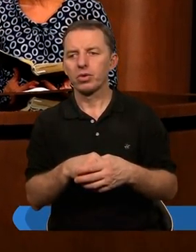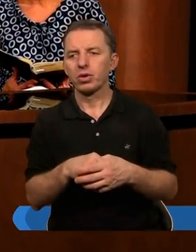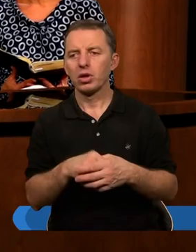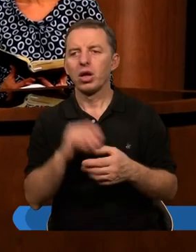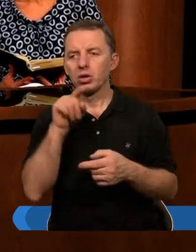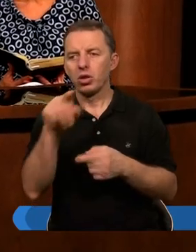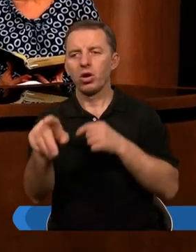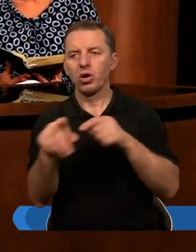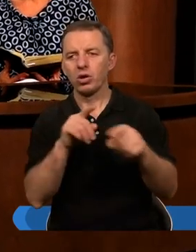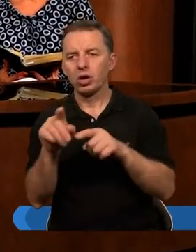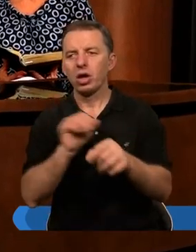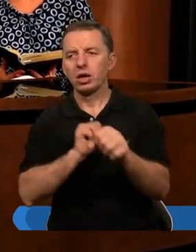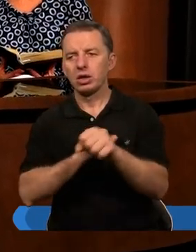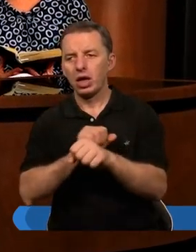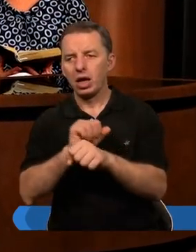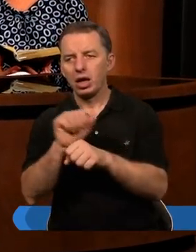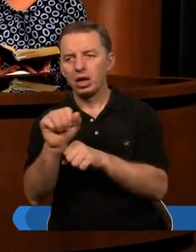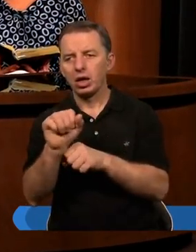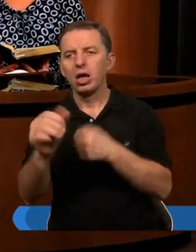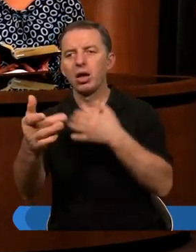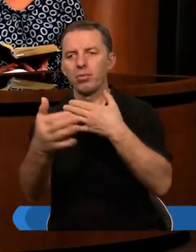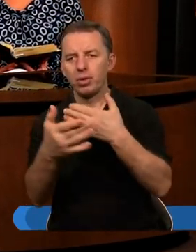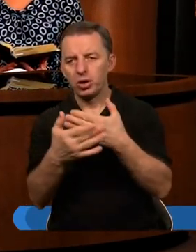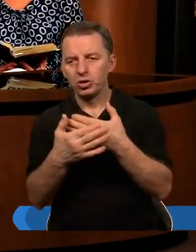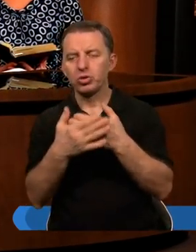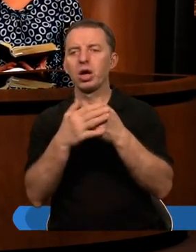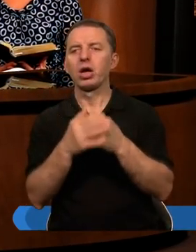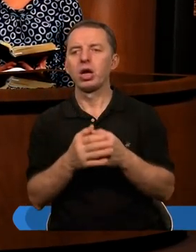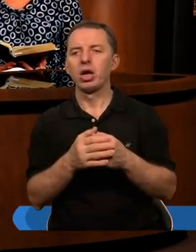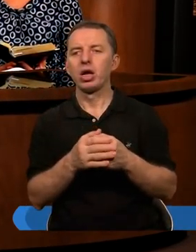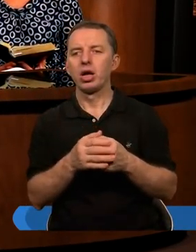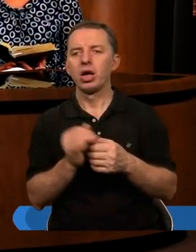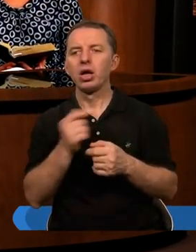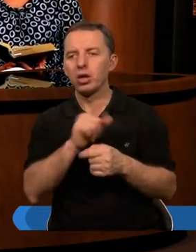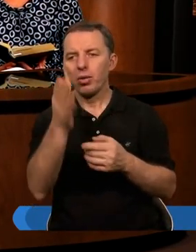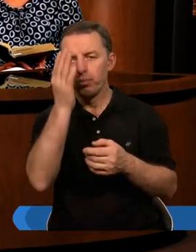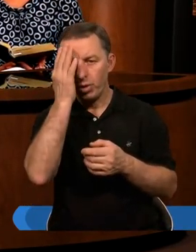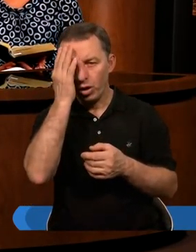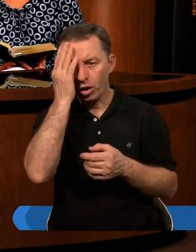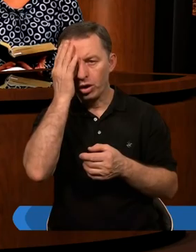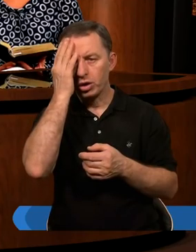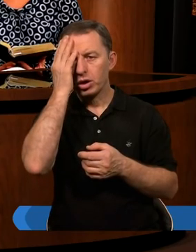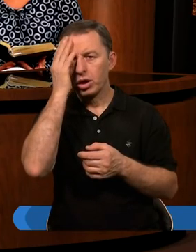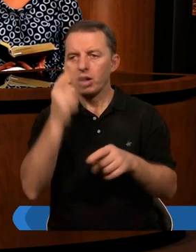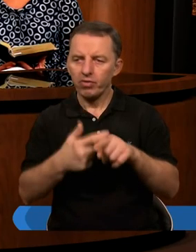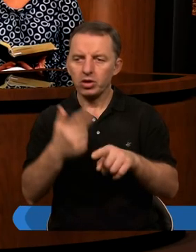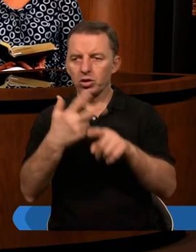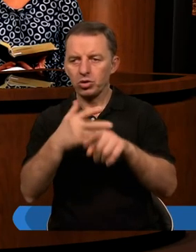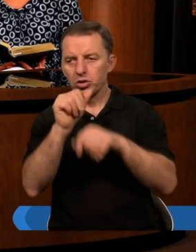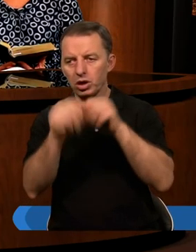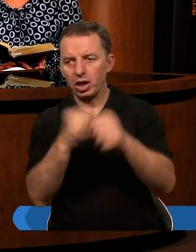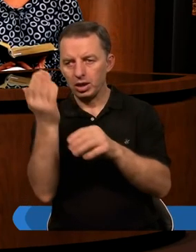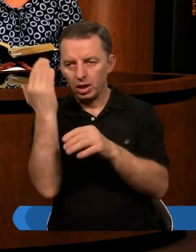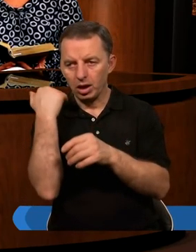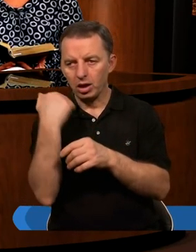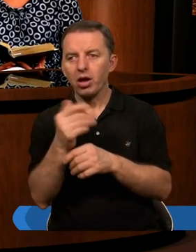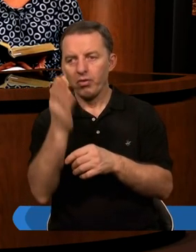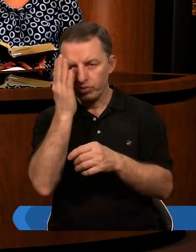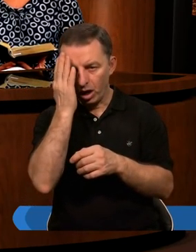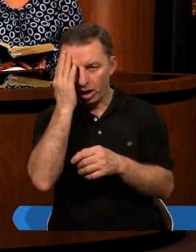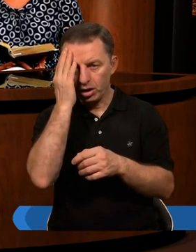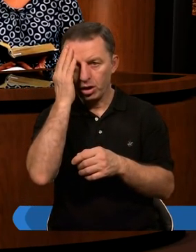Co to znaczy, że jesteśmy bliżej? No jeżeli na przykład poznałam prawdę, przypuśćmy 20 czy 30 lat temu, to